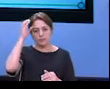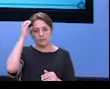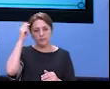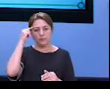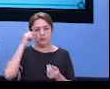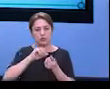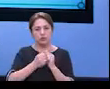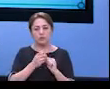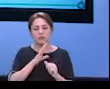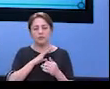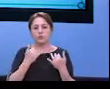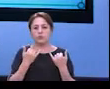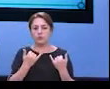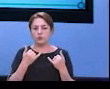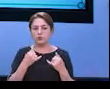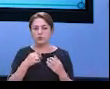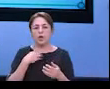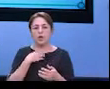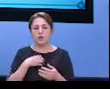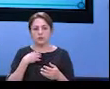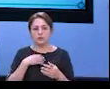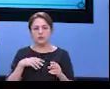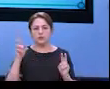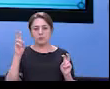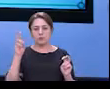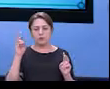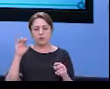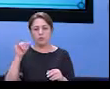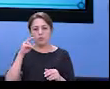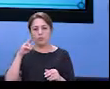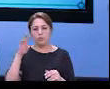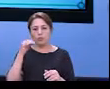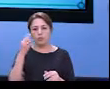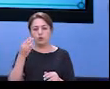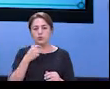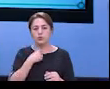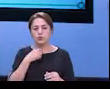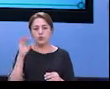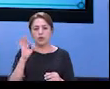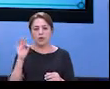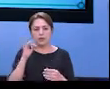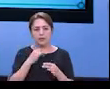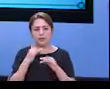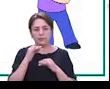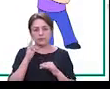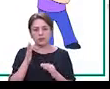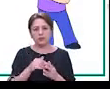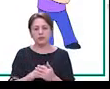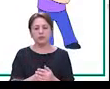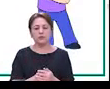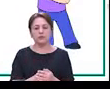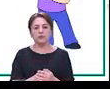endi bugungi asosiy mavzuyimiz undosh tovushlar haqida gaplashamiz.